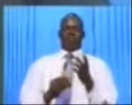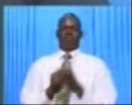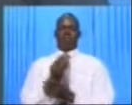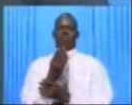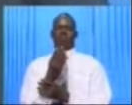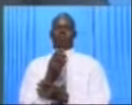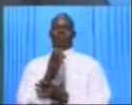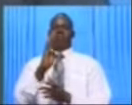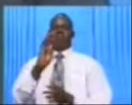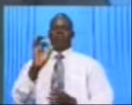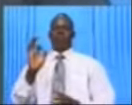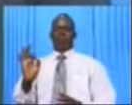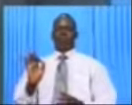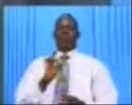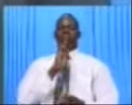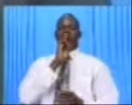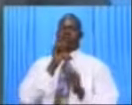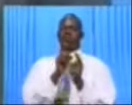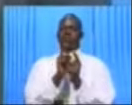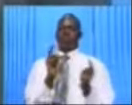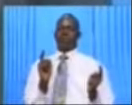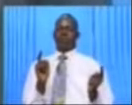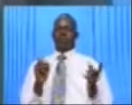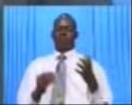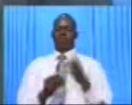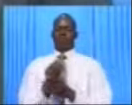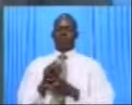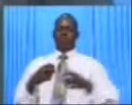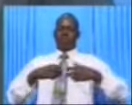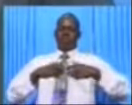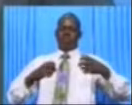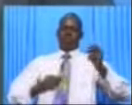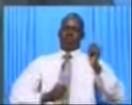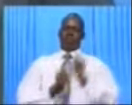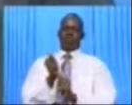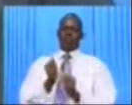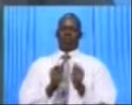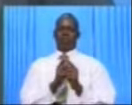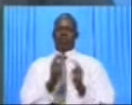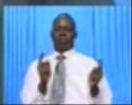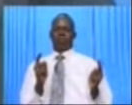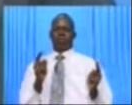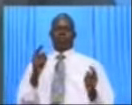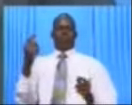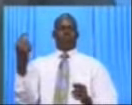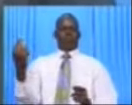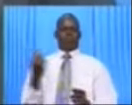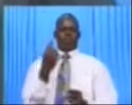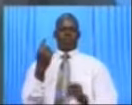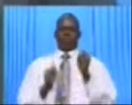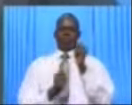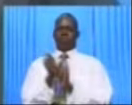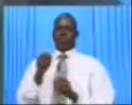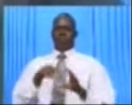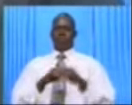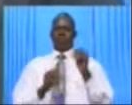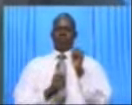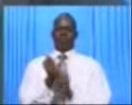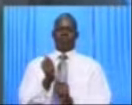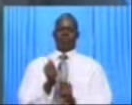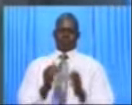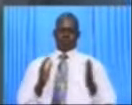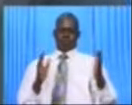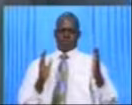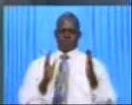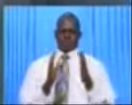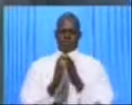du Burkina Faso est grande, mais la croissance énergétique est encore plus grande. Et en permanence, et de plus en plus, il y a une pression, en fait,